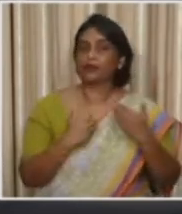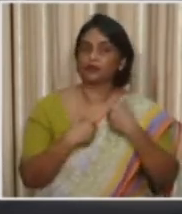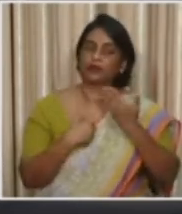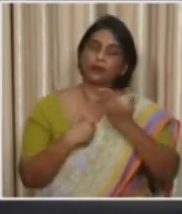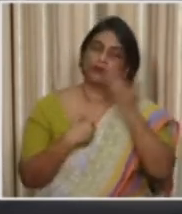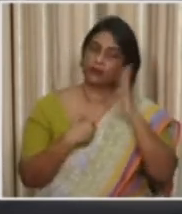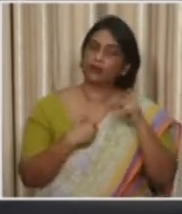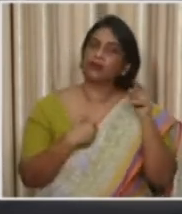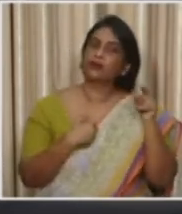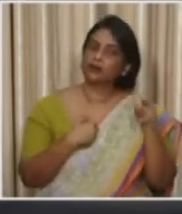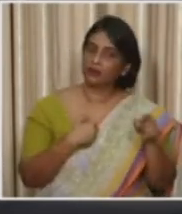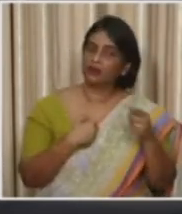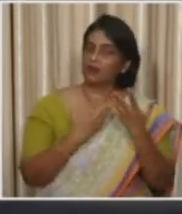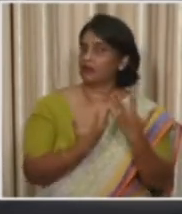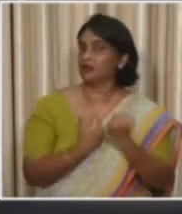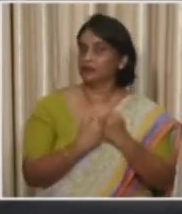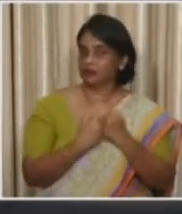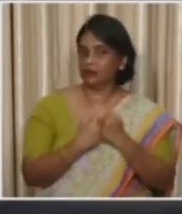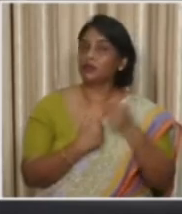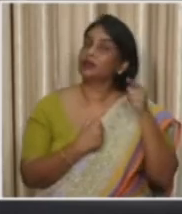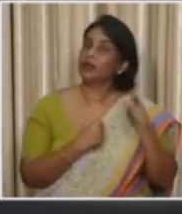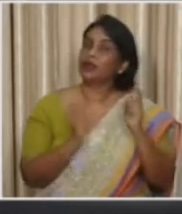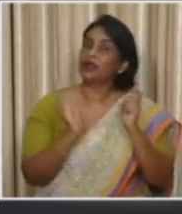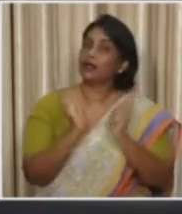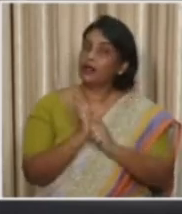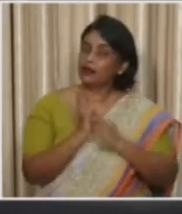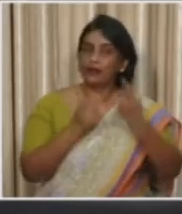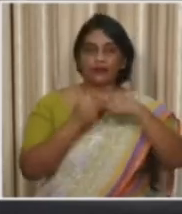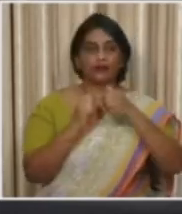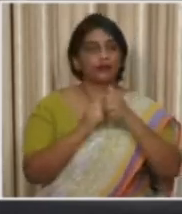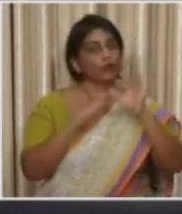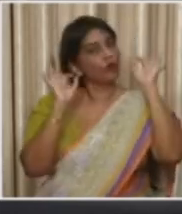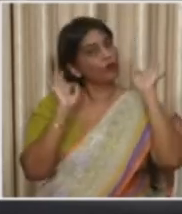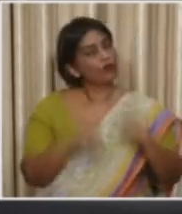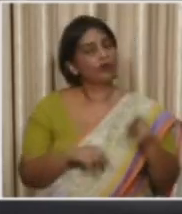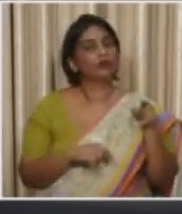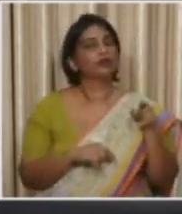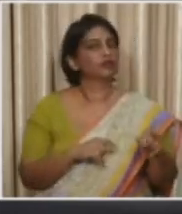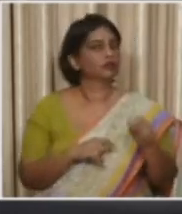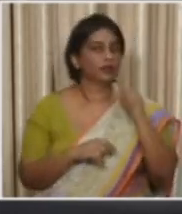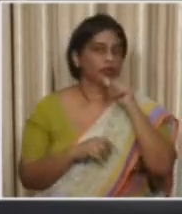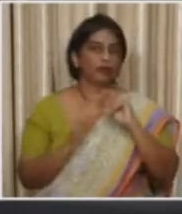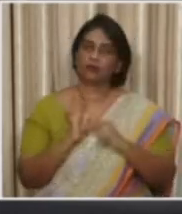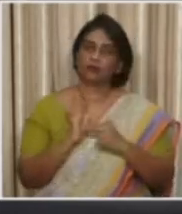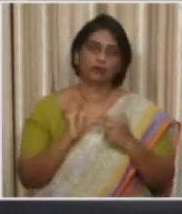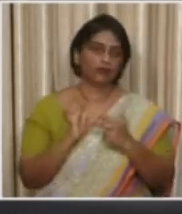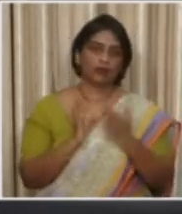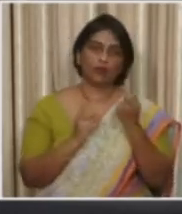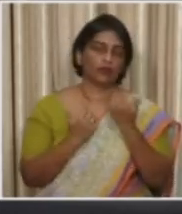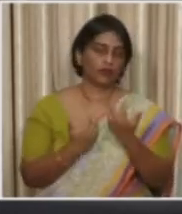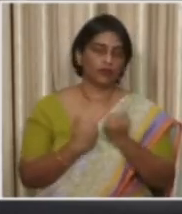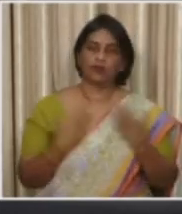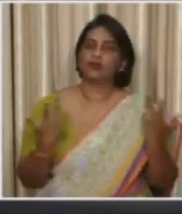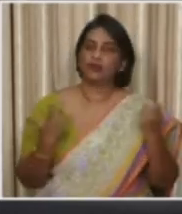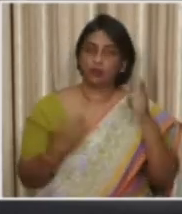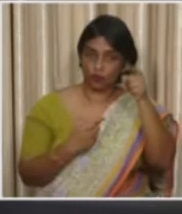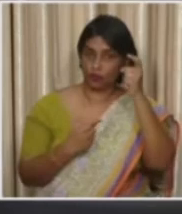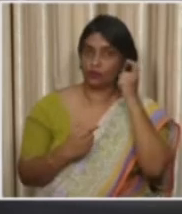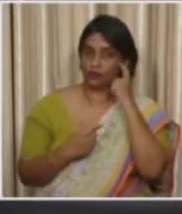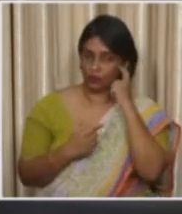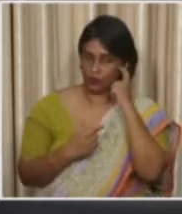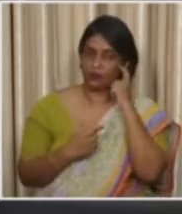පුළුවන්කම ලැබෙයි මේ ටික ලබා ගන්න. ණය ප්‍රතිව්‍යුහගත කරන්නේ තොරව කිසිම ව්‍යාපෘතියකට මුදල් ලැබෙන්නේ නැහැ. ඒක ඔබතුමා